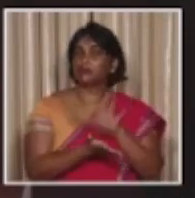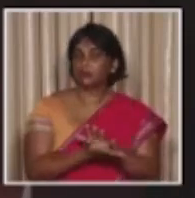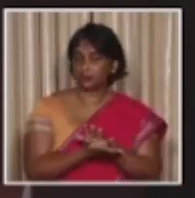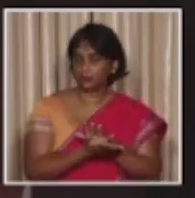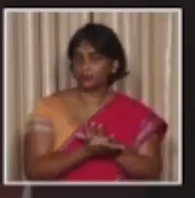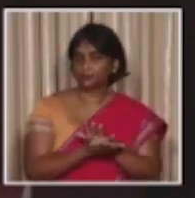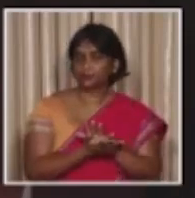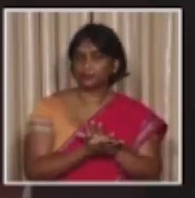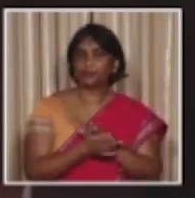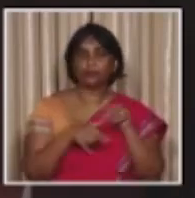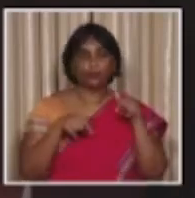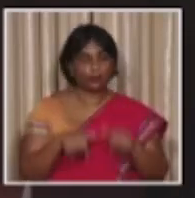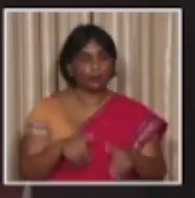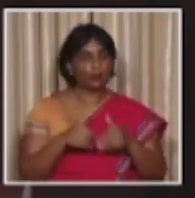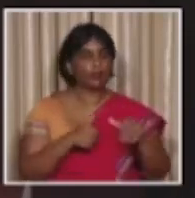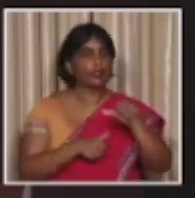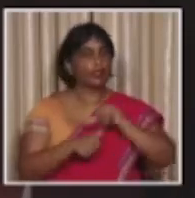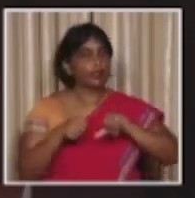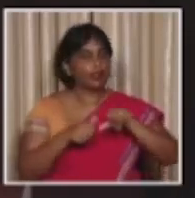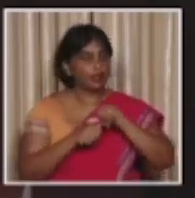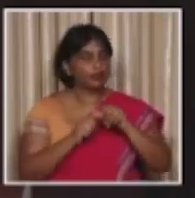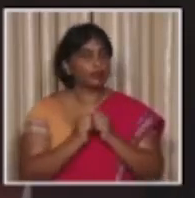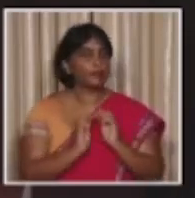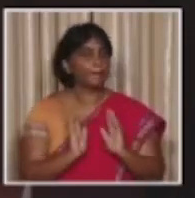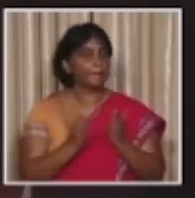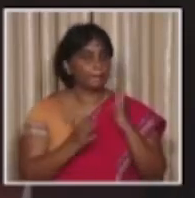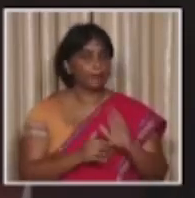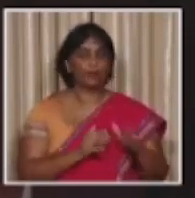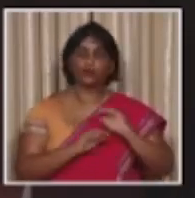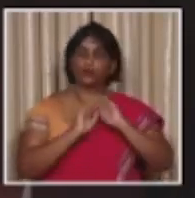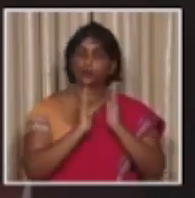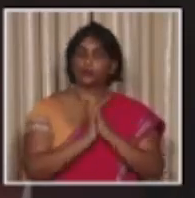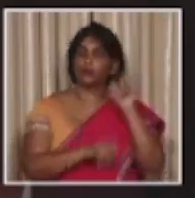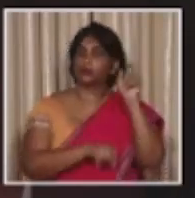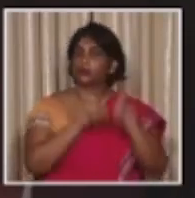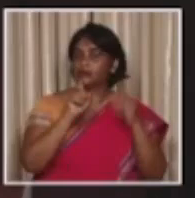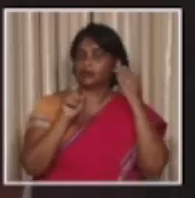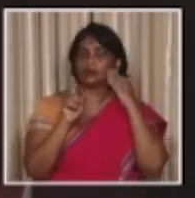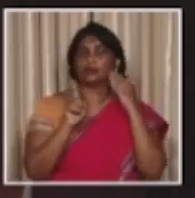කිරීමේදී දැනටමත් මෙම ආයතනවල සේවය කරනු ලබන සියලු සේවකින්